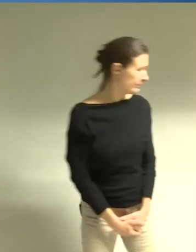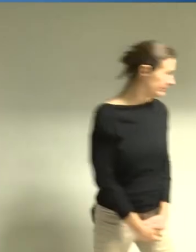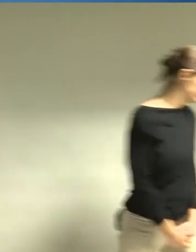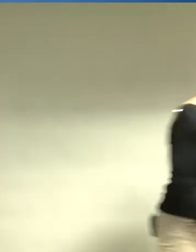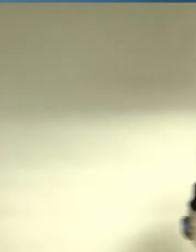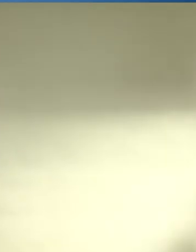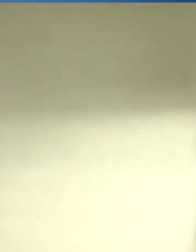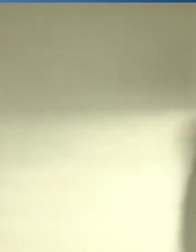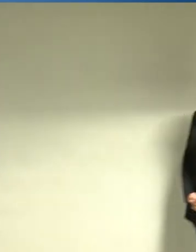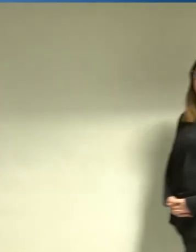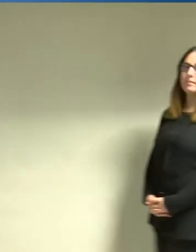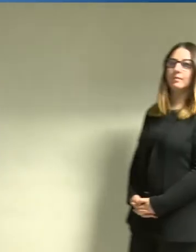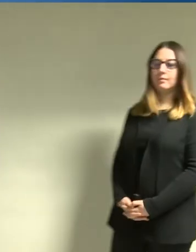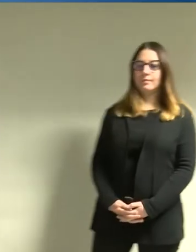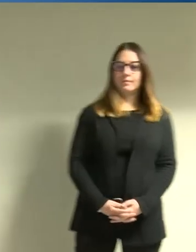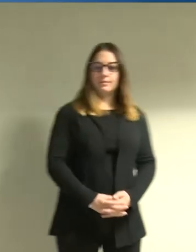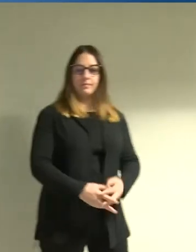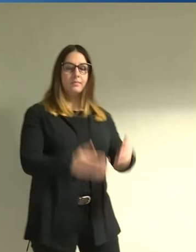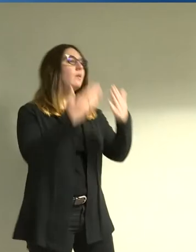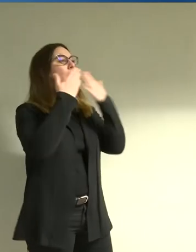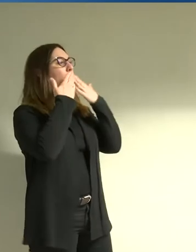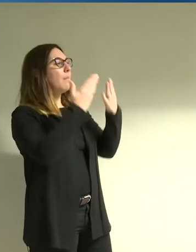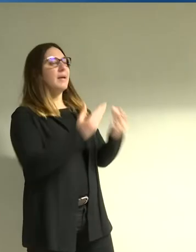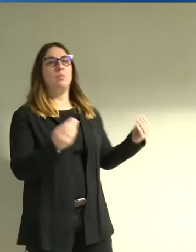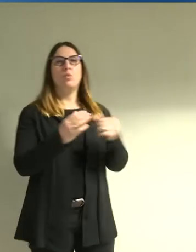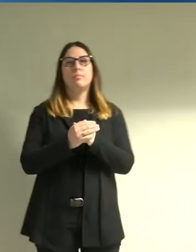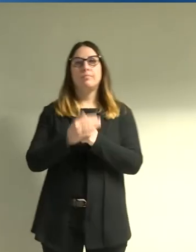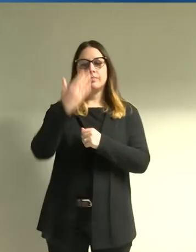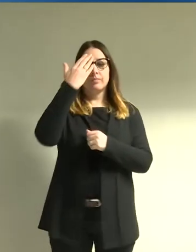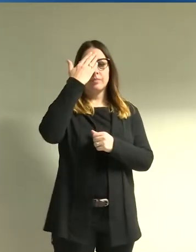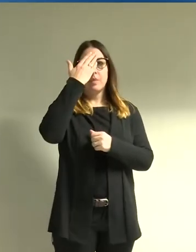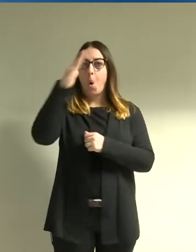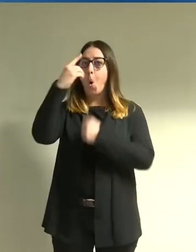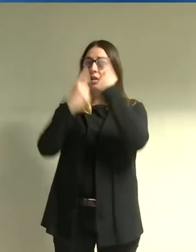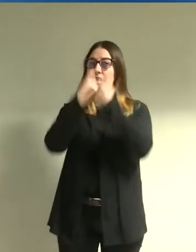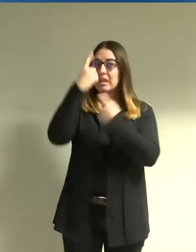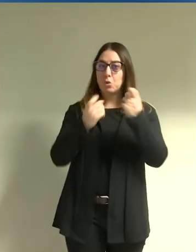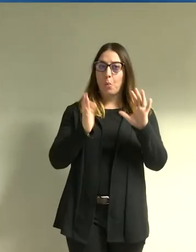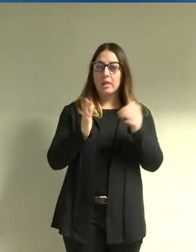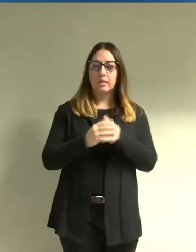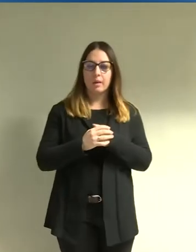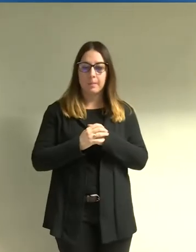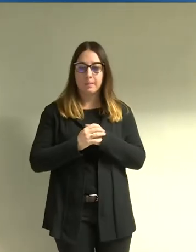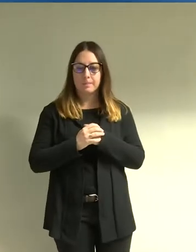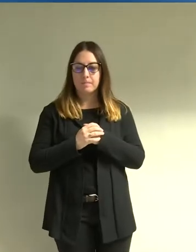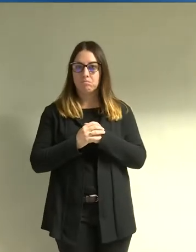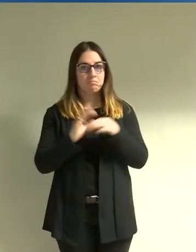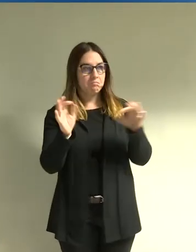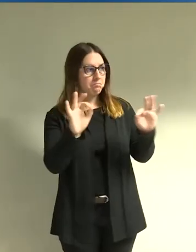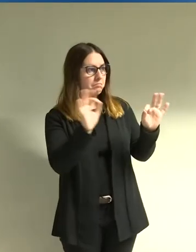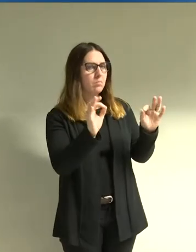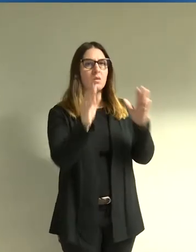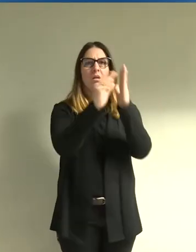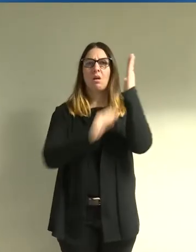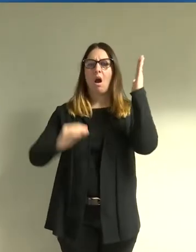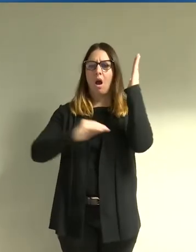beaucoup à d'autres questions non alors il y à un amendement